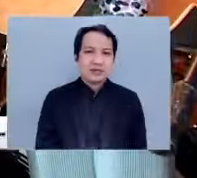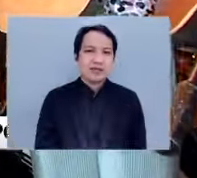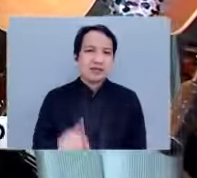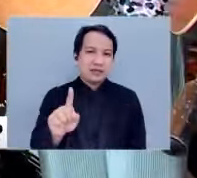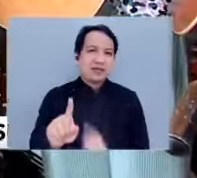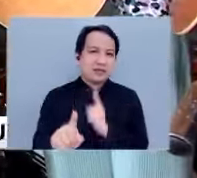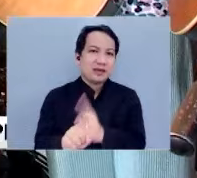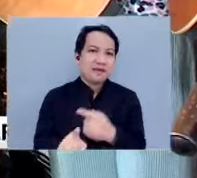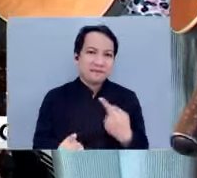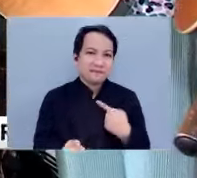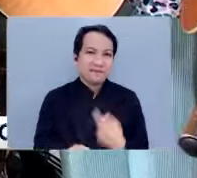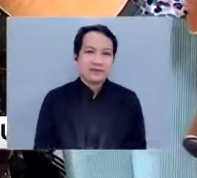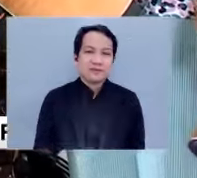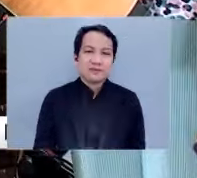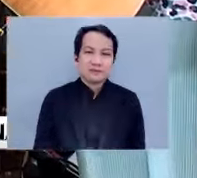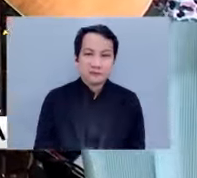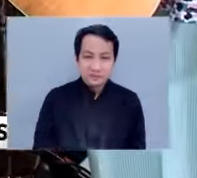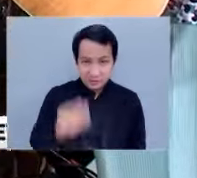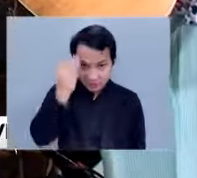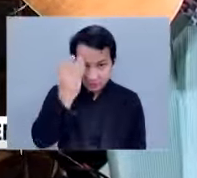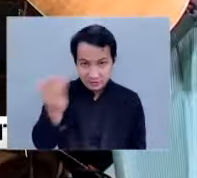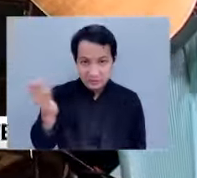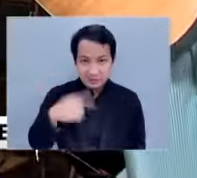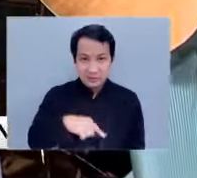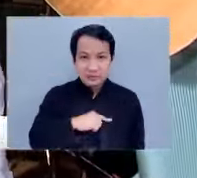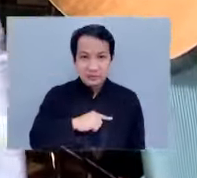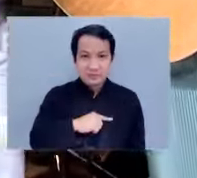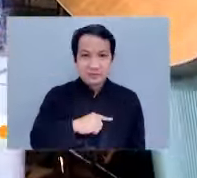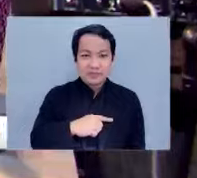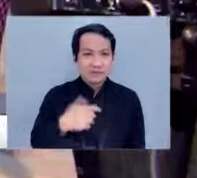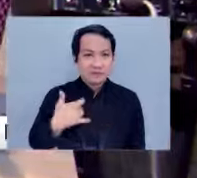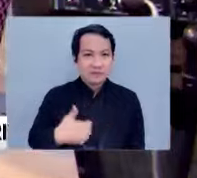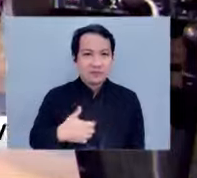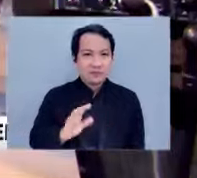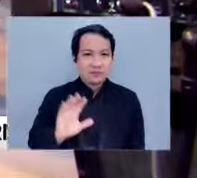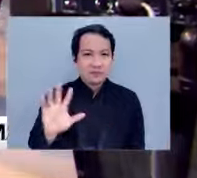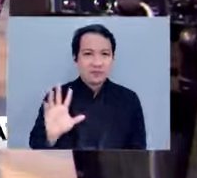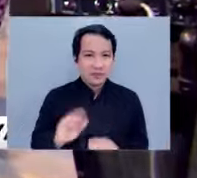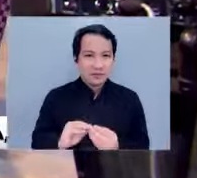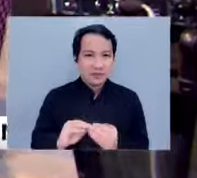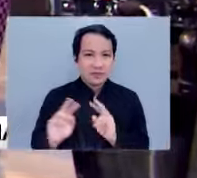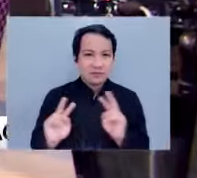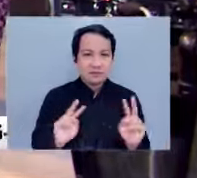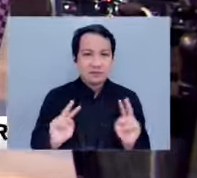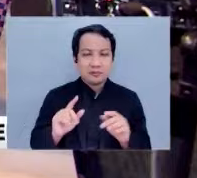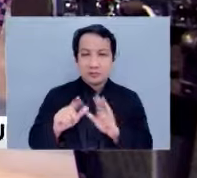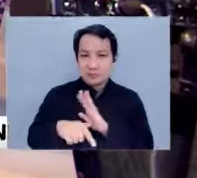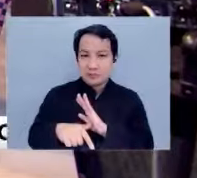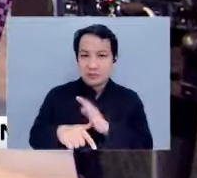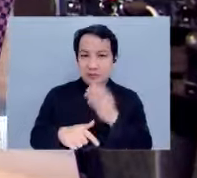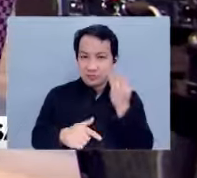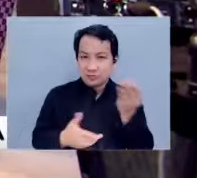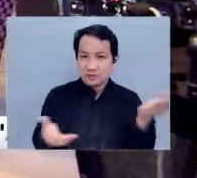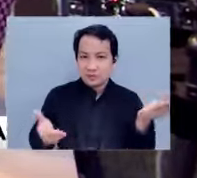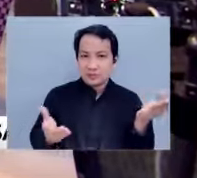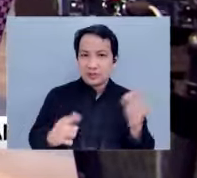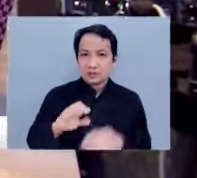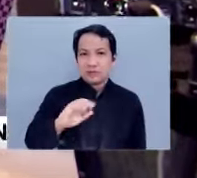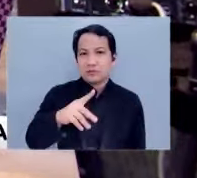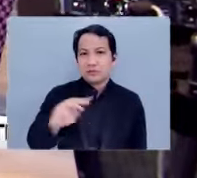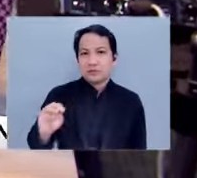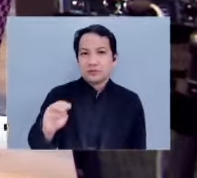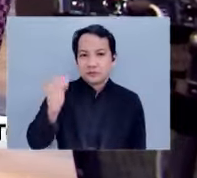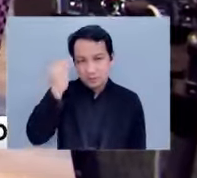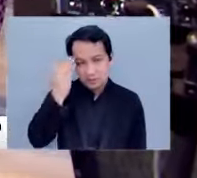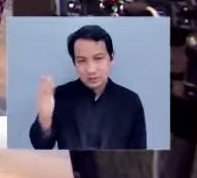Sige, itutuloy pa natin ang masasayang jamming session at bonding mamaya, okay? Kasama pa rin ang OPM Pride,